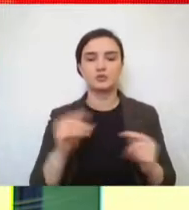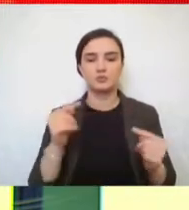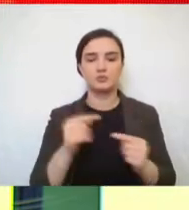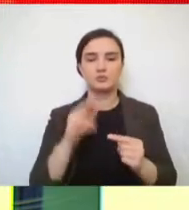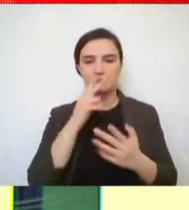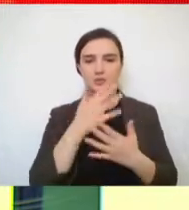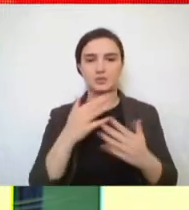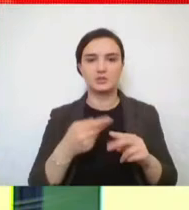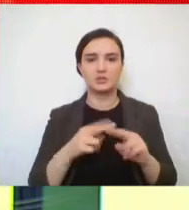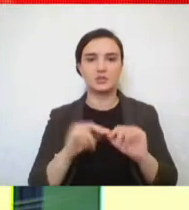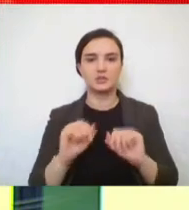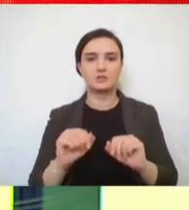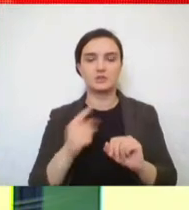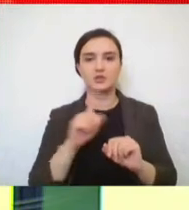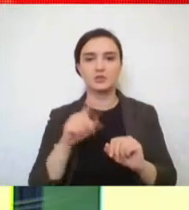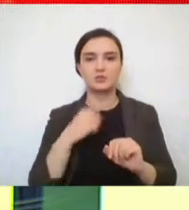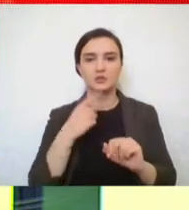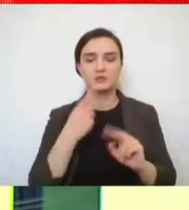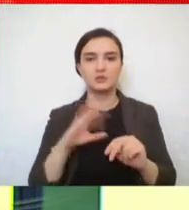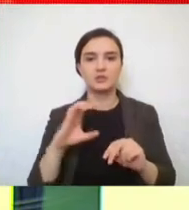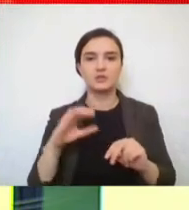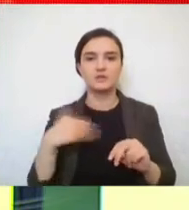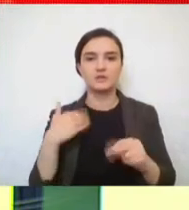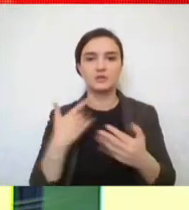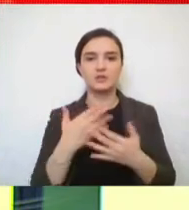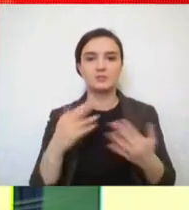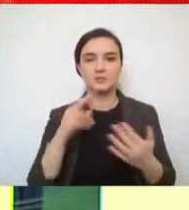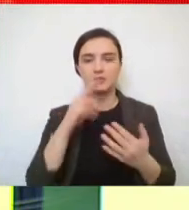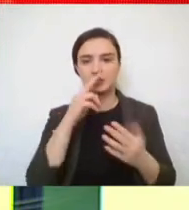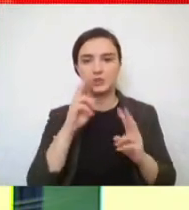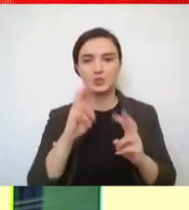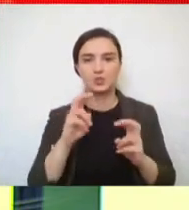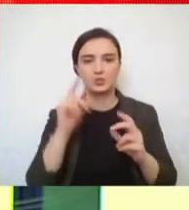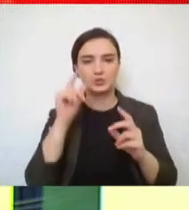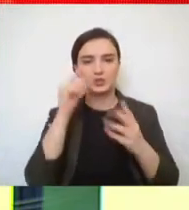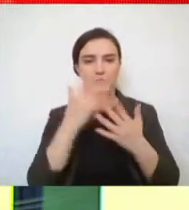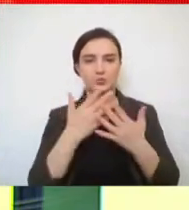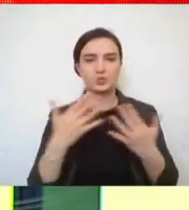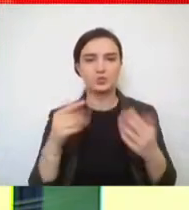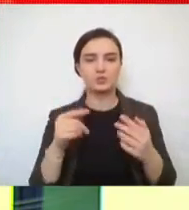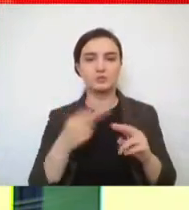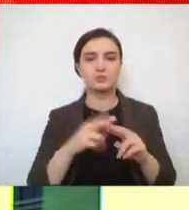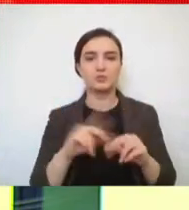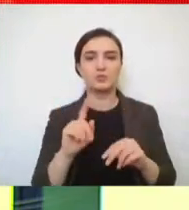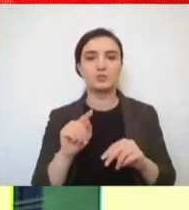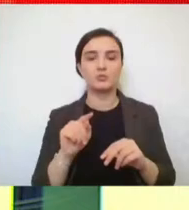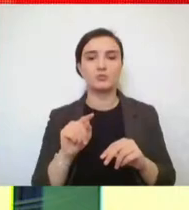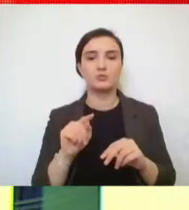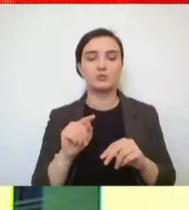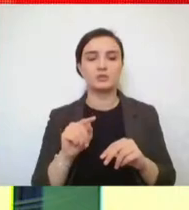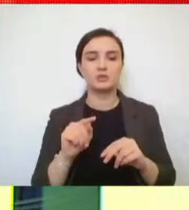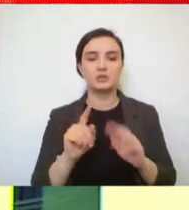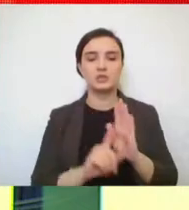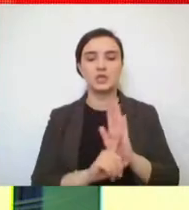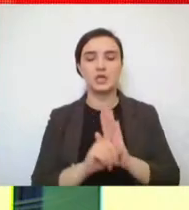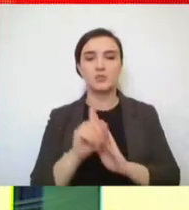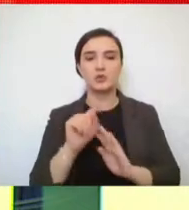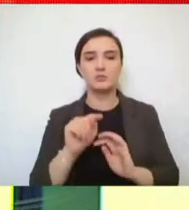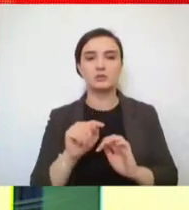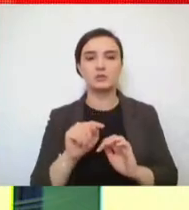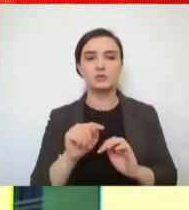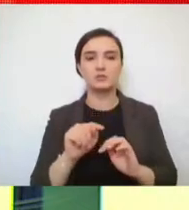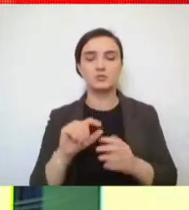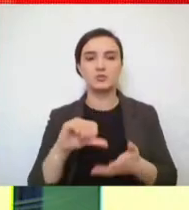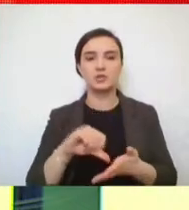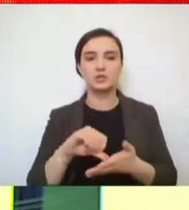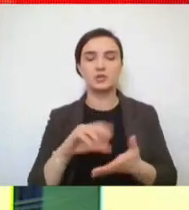რატომ ვახსენეთ C-ვიტამინი და ციტრუსები ამ ხრივ გამორჩეულია? იმიტომ რომ წარმოქმნის მონაწილეობს ის